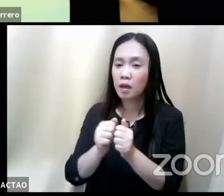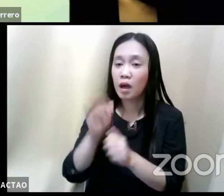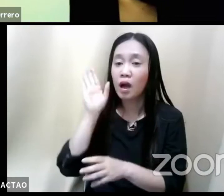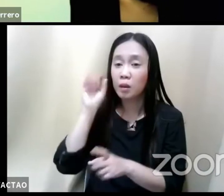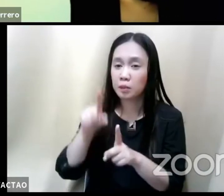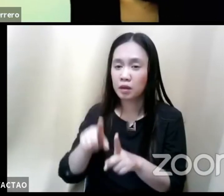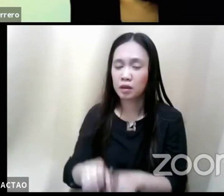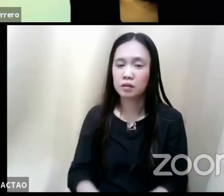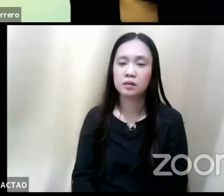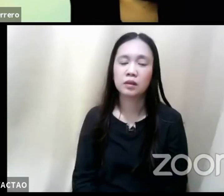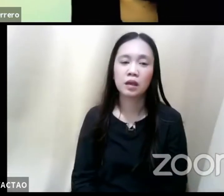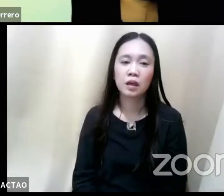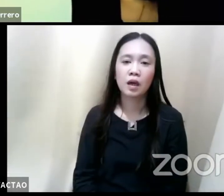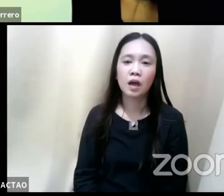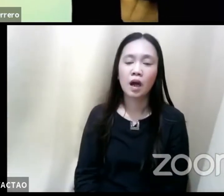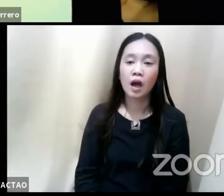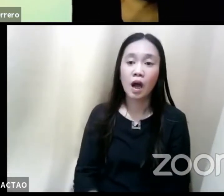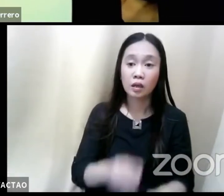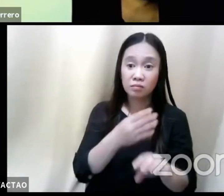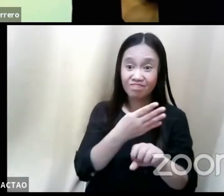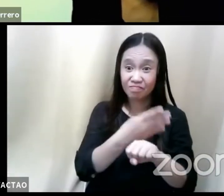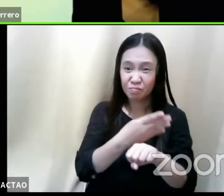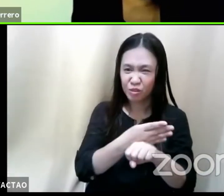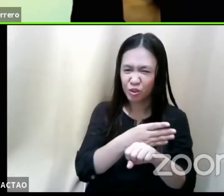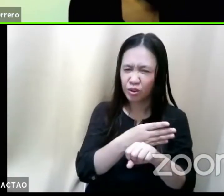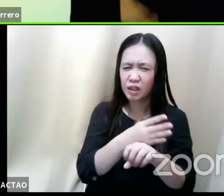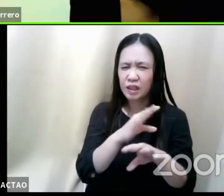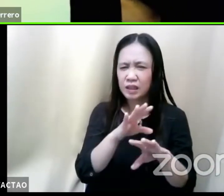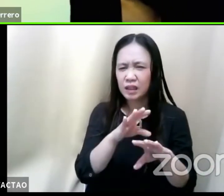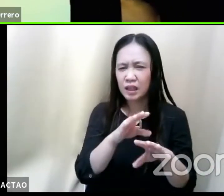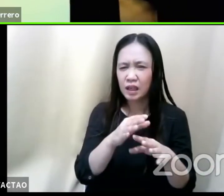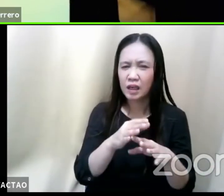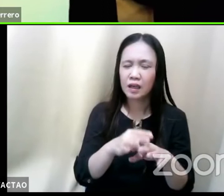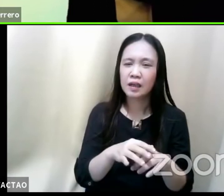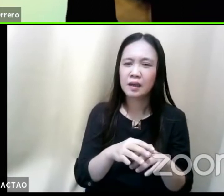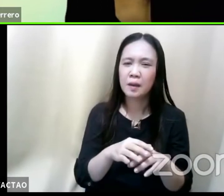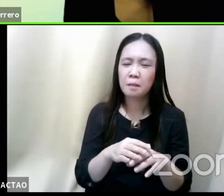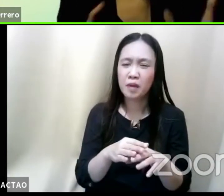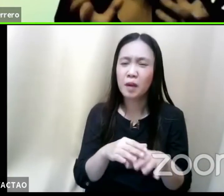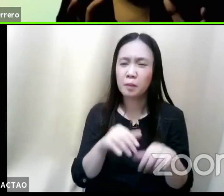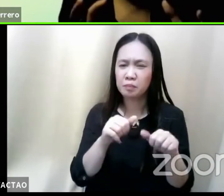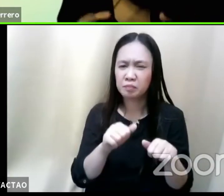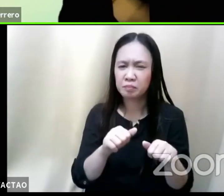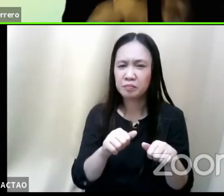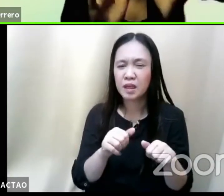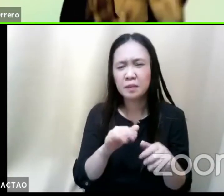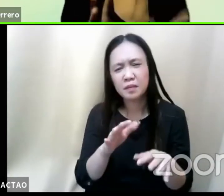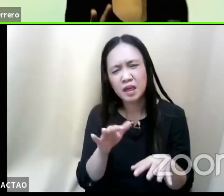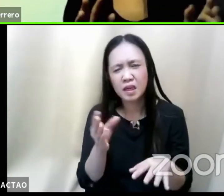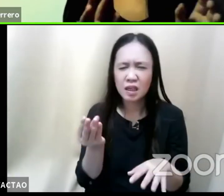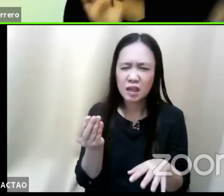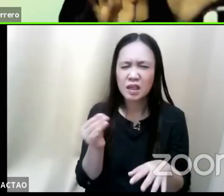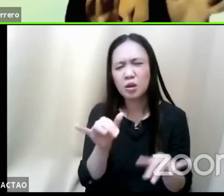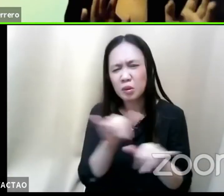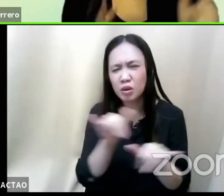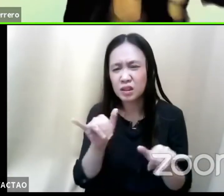condition niya, Jeb, brittle bone condition. Para po siyang brittle bone syndrome po, pero mas rare po kasi kahit lang po